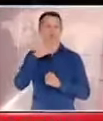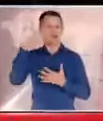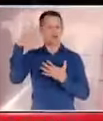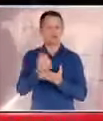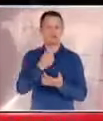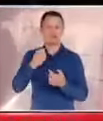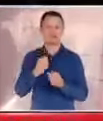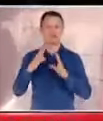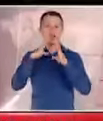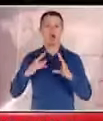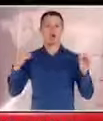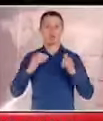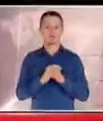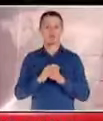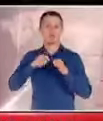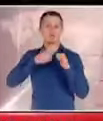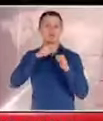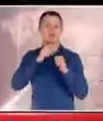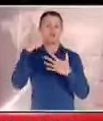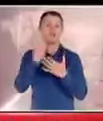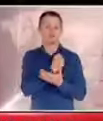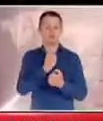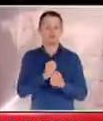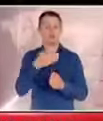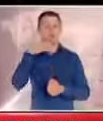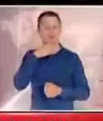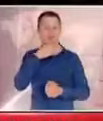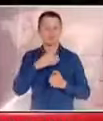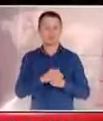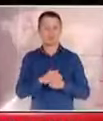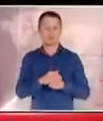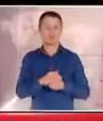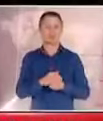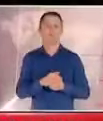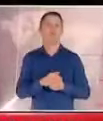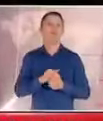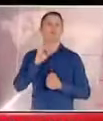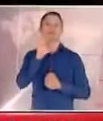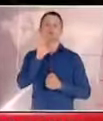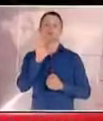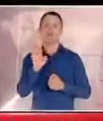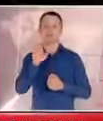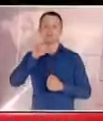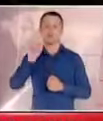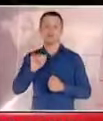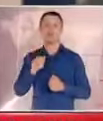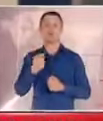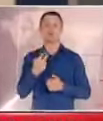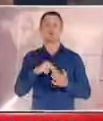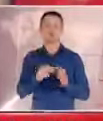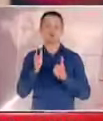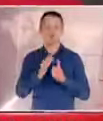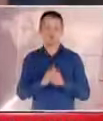l-am câștigat în România. Filmul acesta a mai câștigat mai multe premii la Terni, Festivalul de Film de la Terni în 2016.